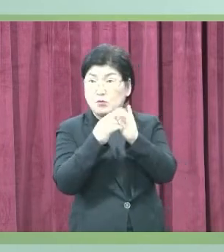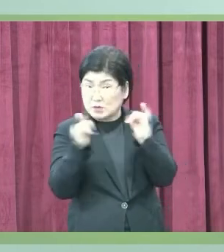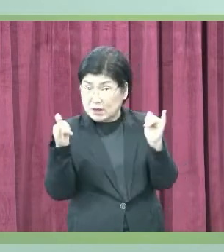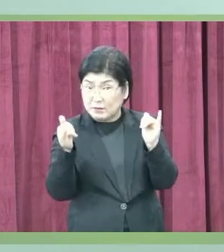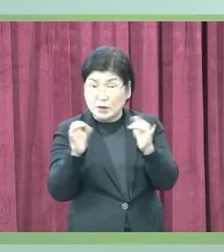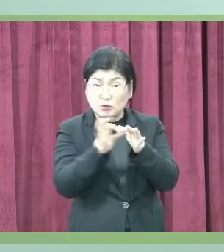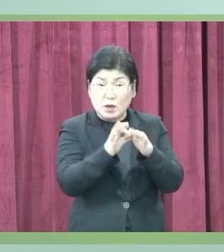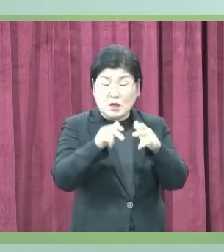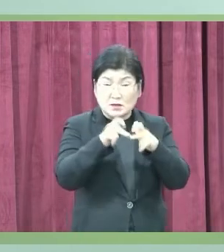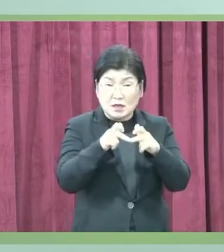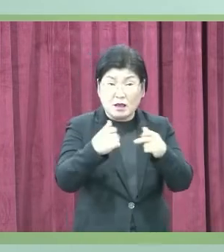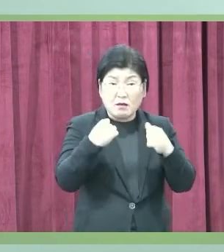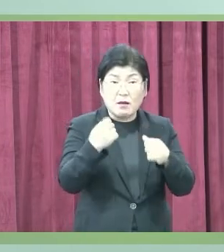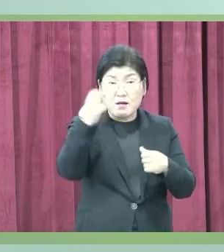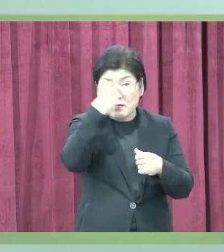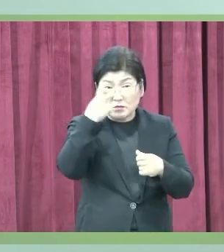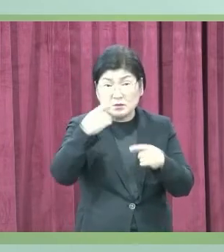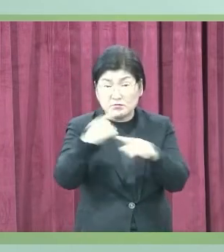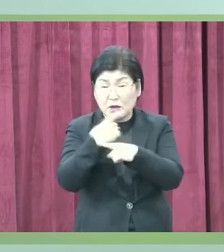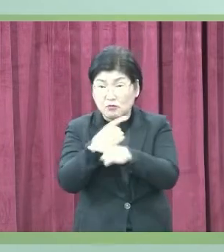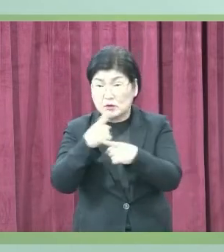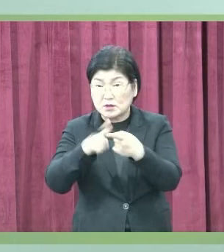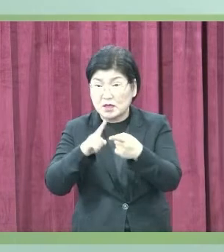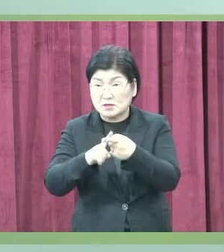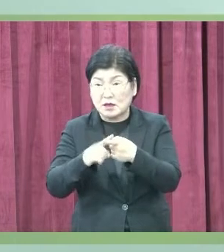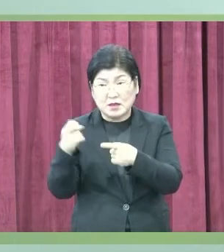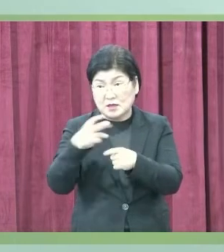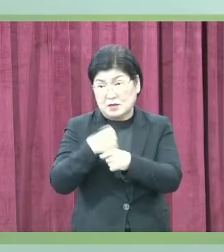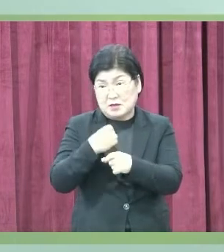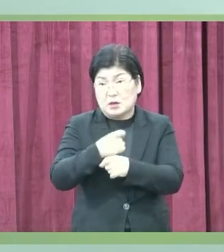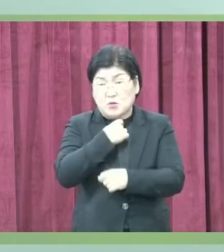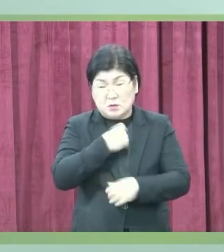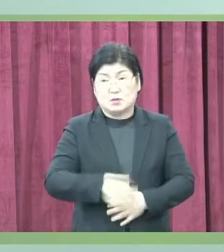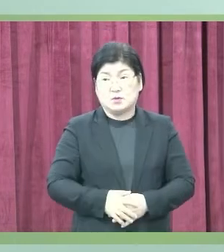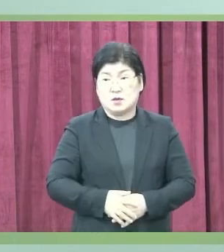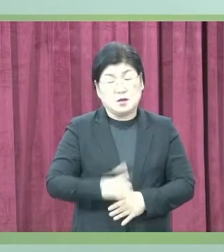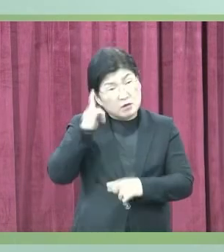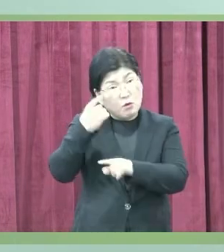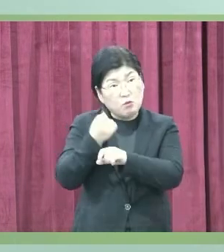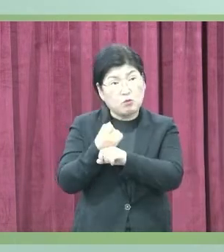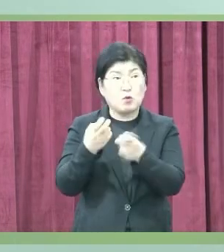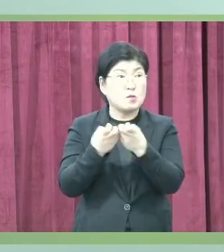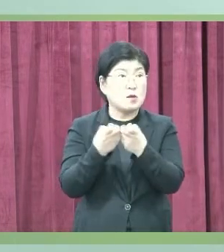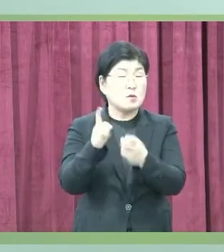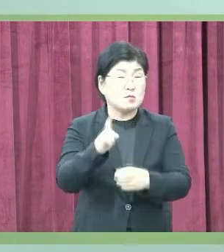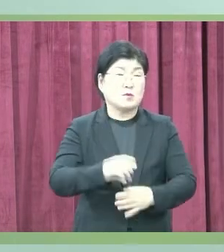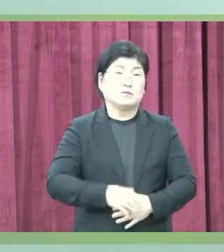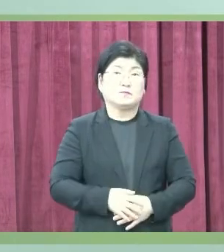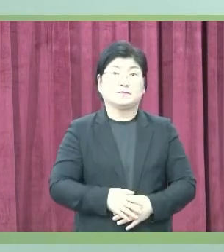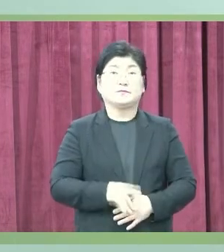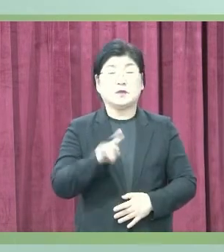바탕으로 장애인의 건강검진 개선 방안을 도출하고자 합니다. 연구 방법입니다.